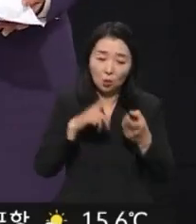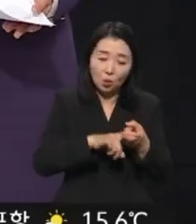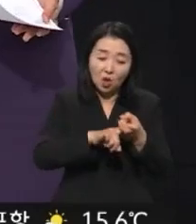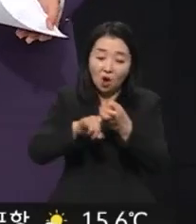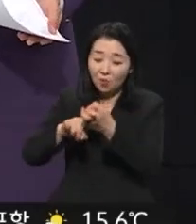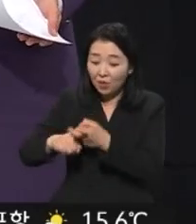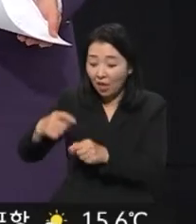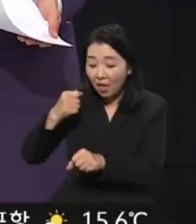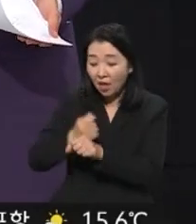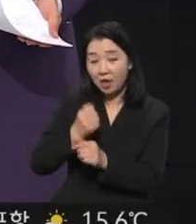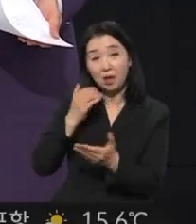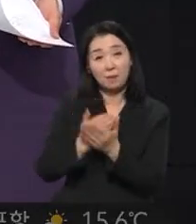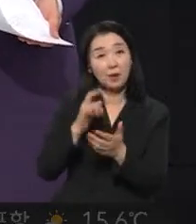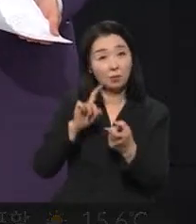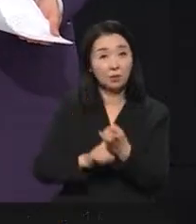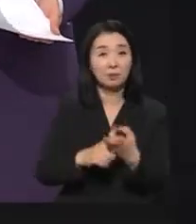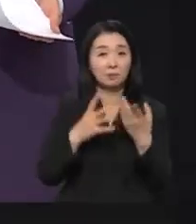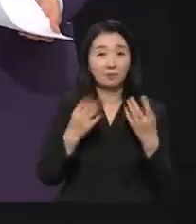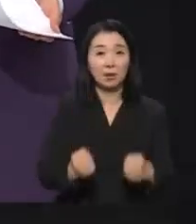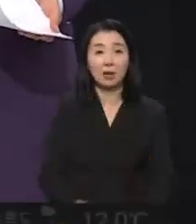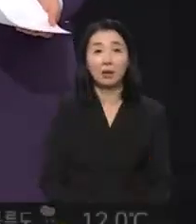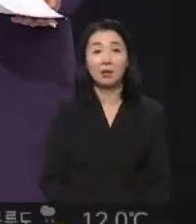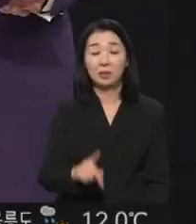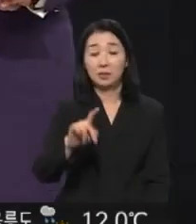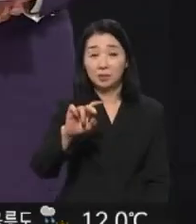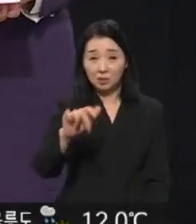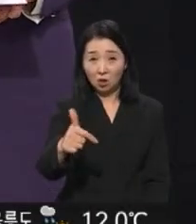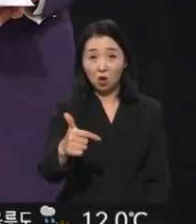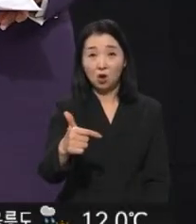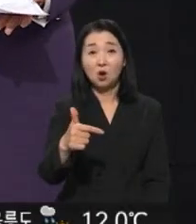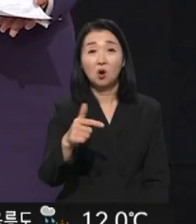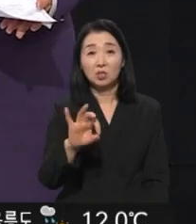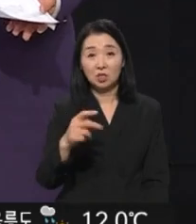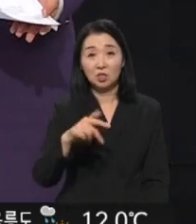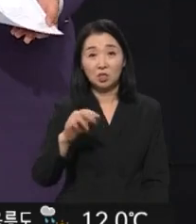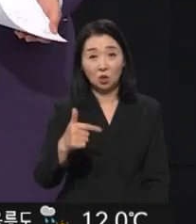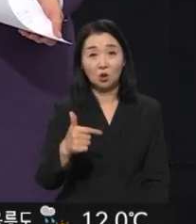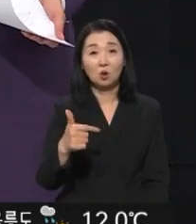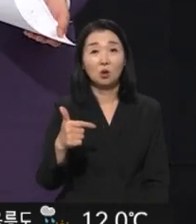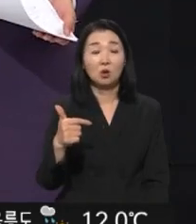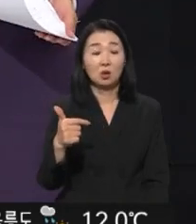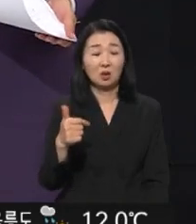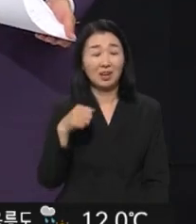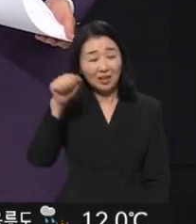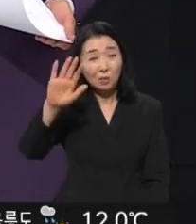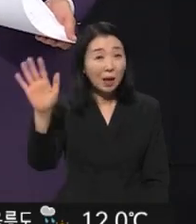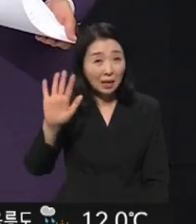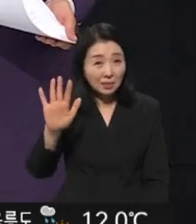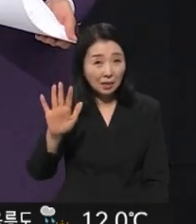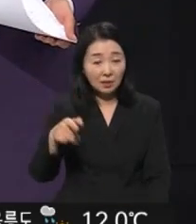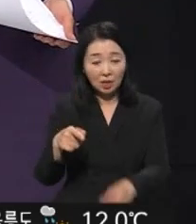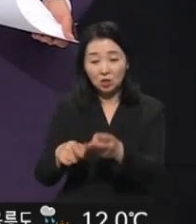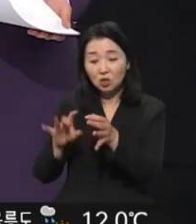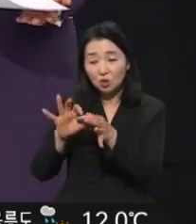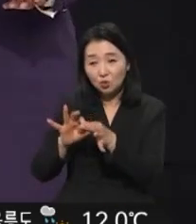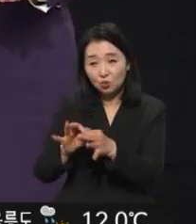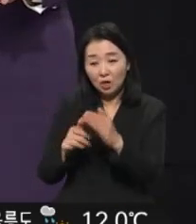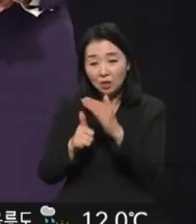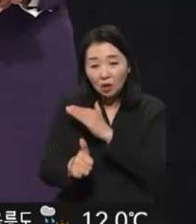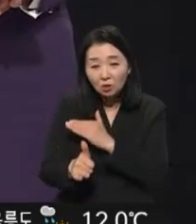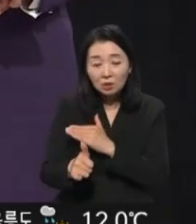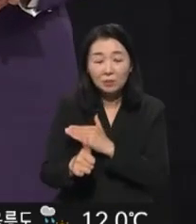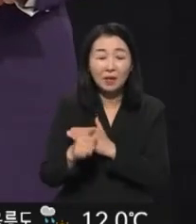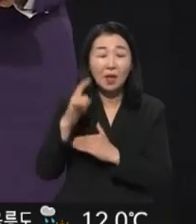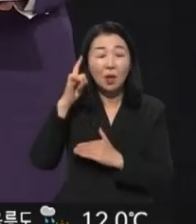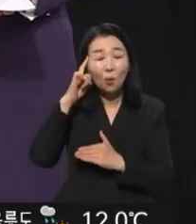이어질지 많은 관심이 모이고 있습니다. 정진석 비대위원장도 불출마를 공식화하면서 친윤계 당권주자들의